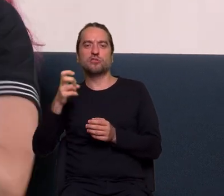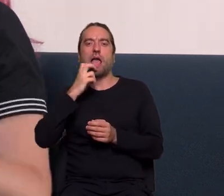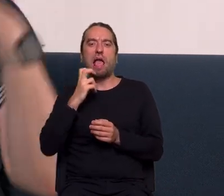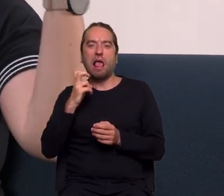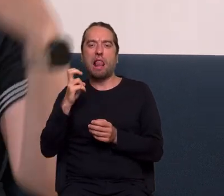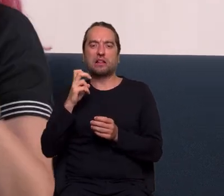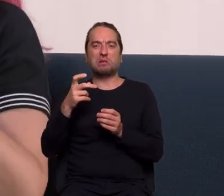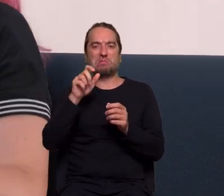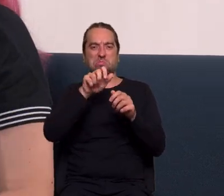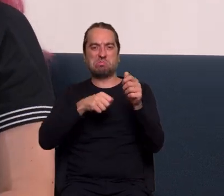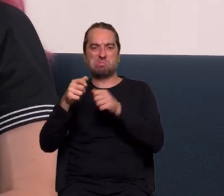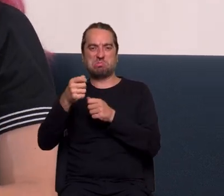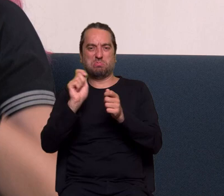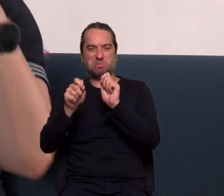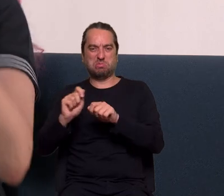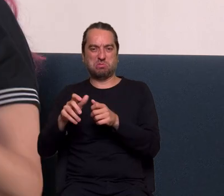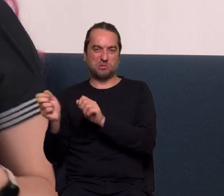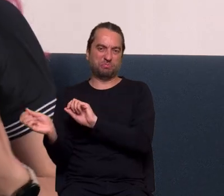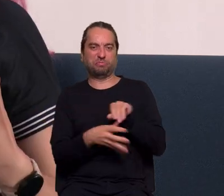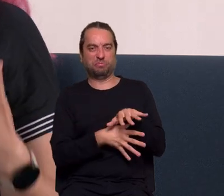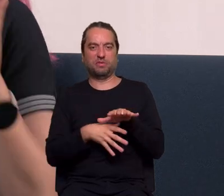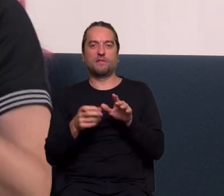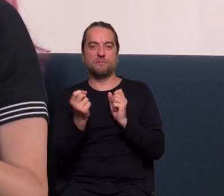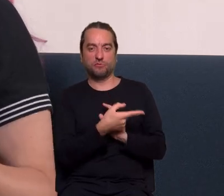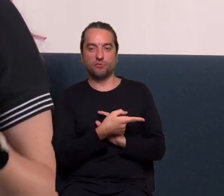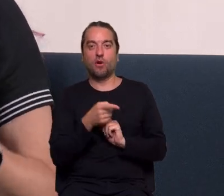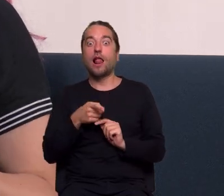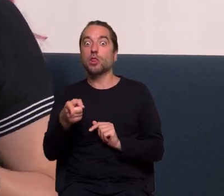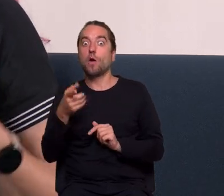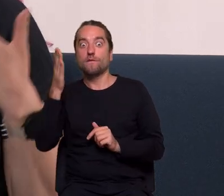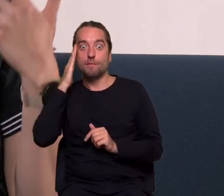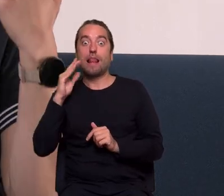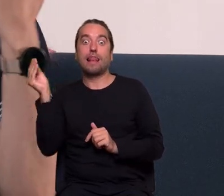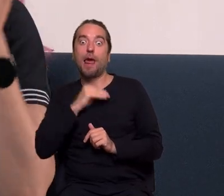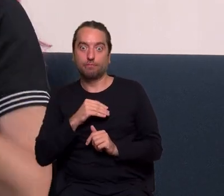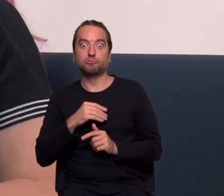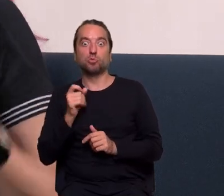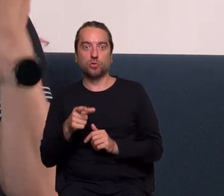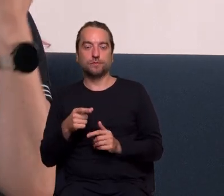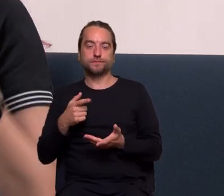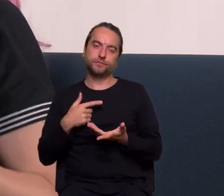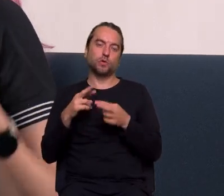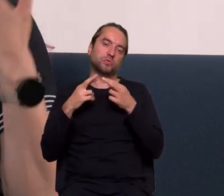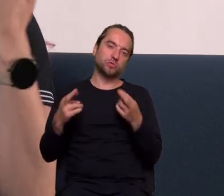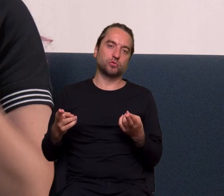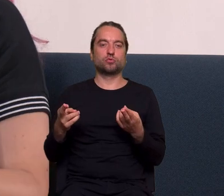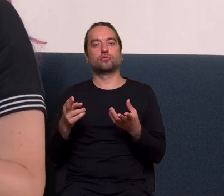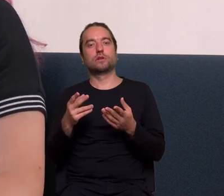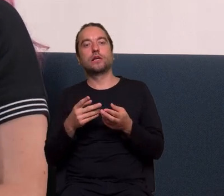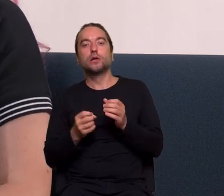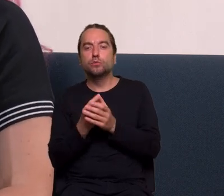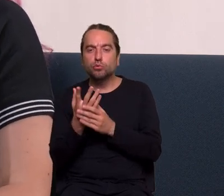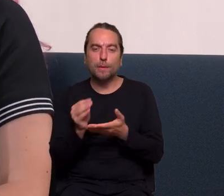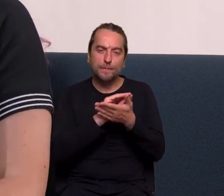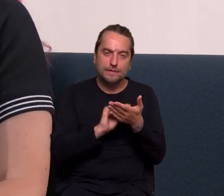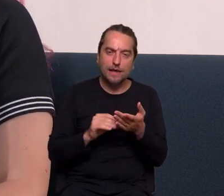wyrzucania tej kuchenki, żeby ją zastąpić za pieckiem. Ale to jest też coś jakby lepszego. I to wiemy z różnego rodzaju źródeł pisanych i też ze wspomnień